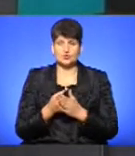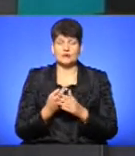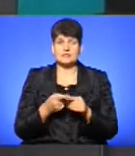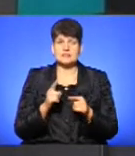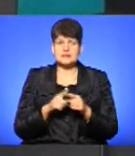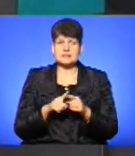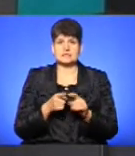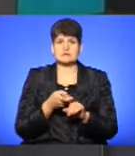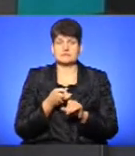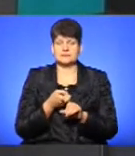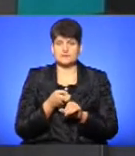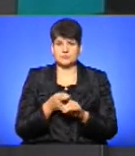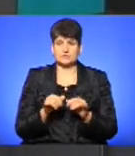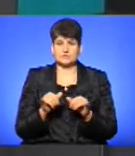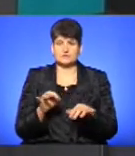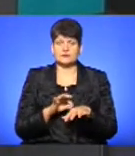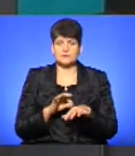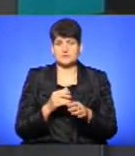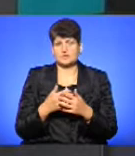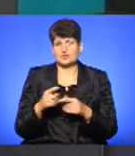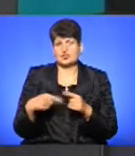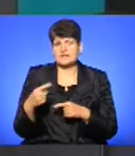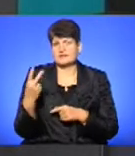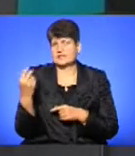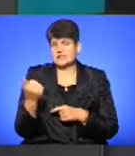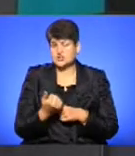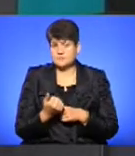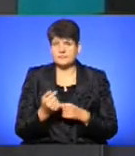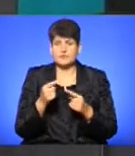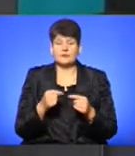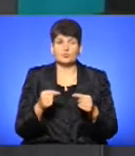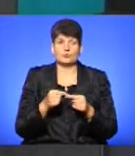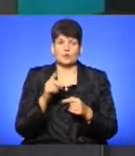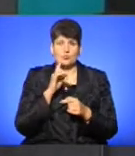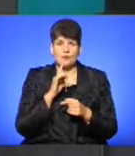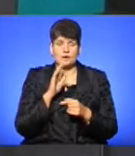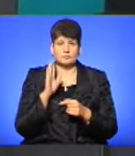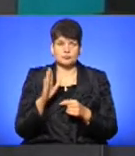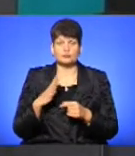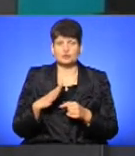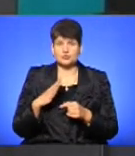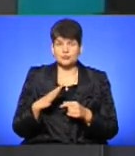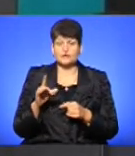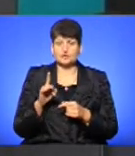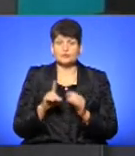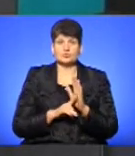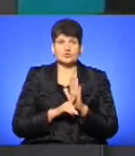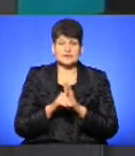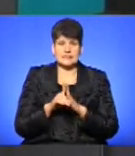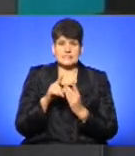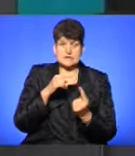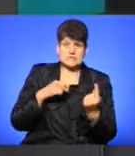вірусів грипу, це десь за тижні-два. Відповідно, поки ми будемо очікувати, що почне